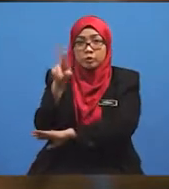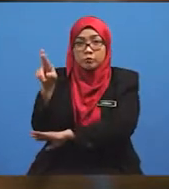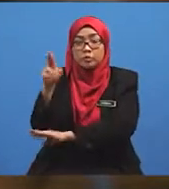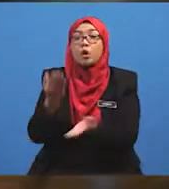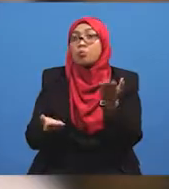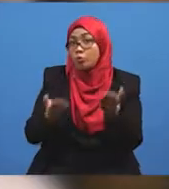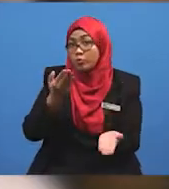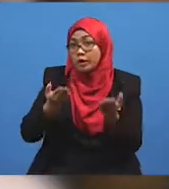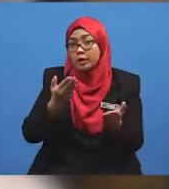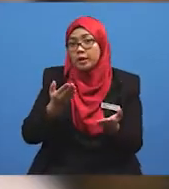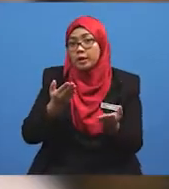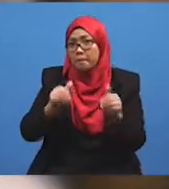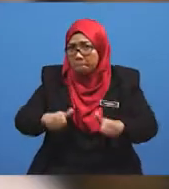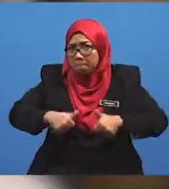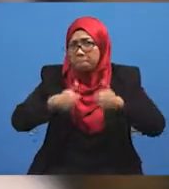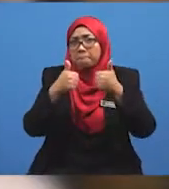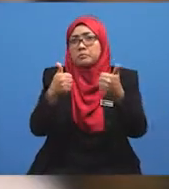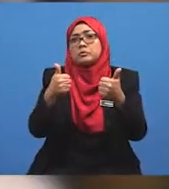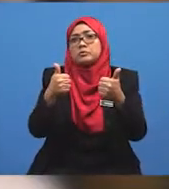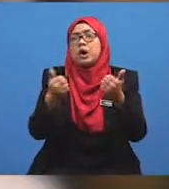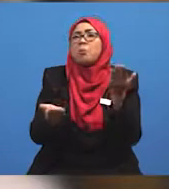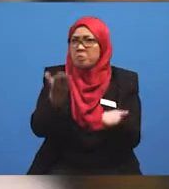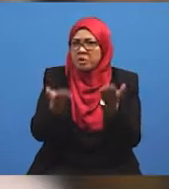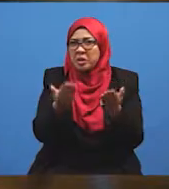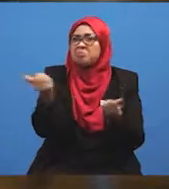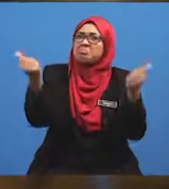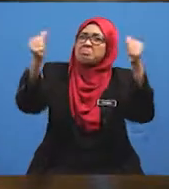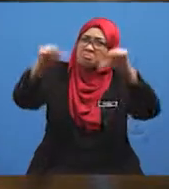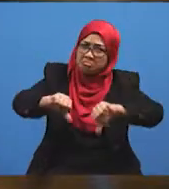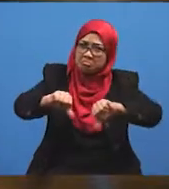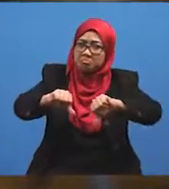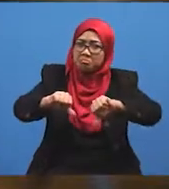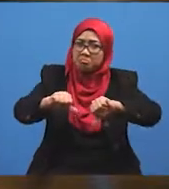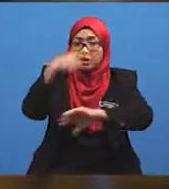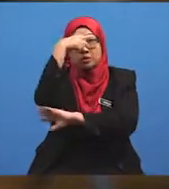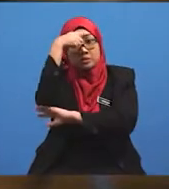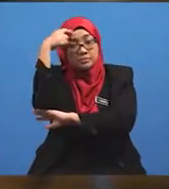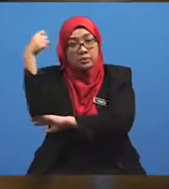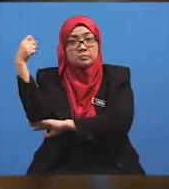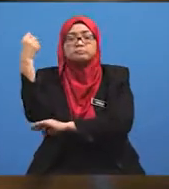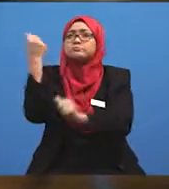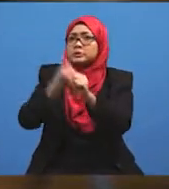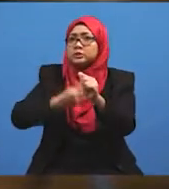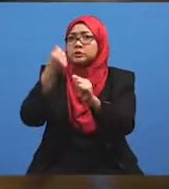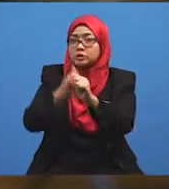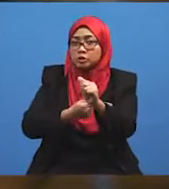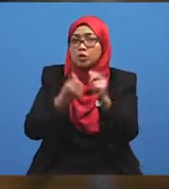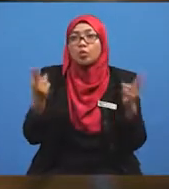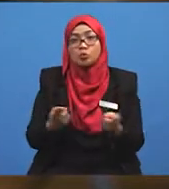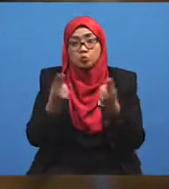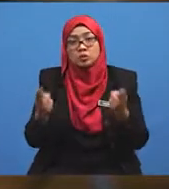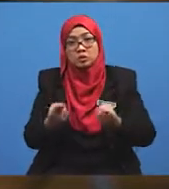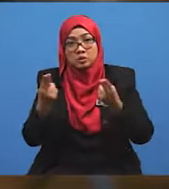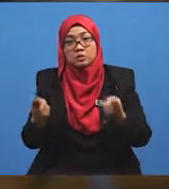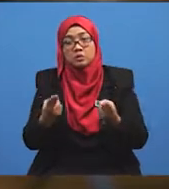bejojo atau mungkin gagal crayon setiap Curug